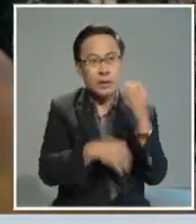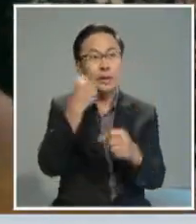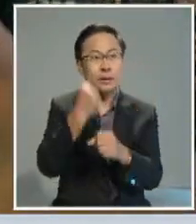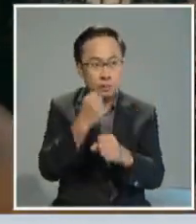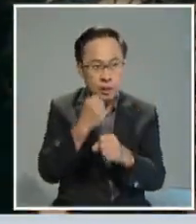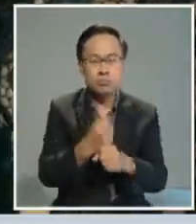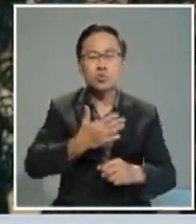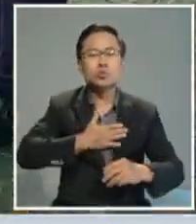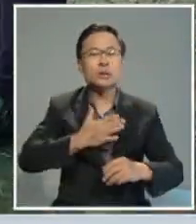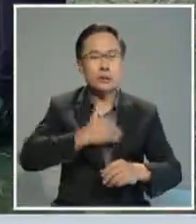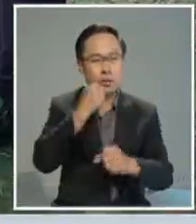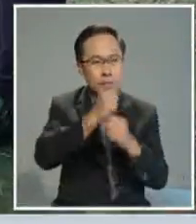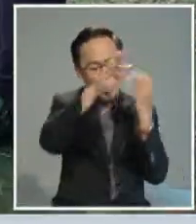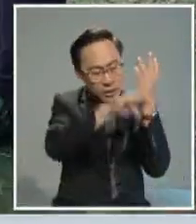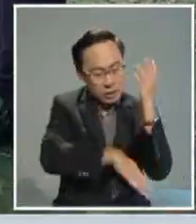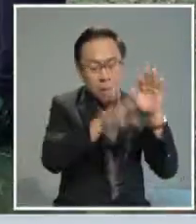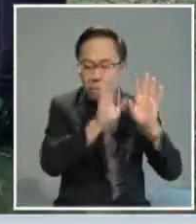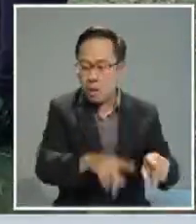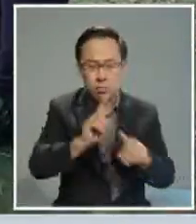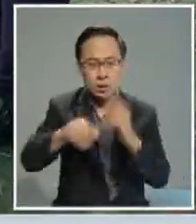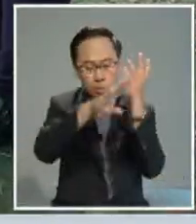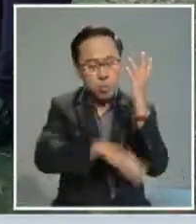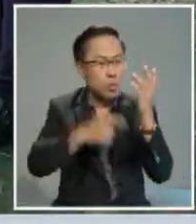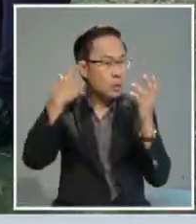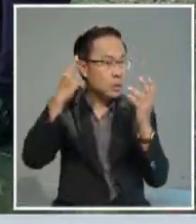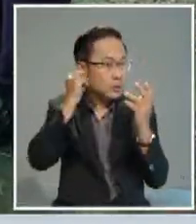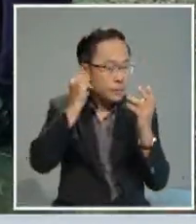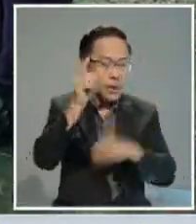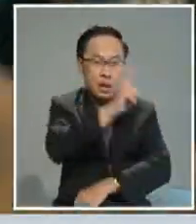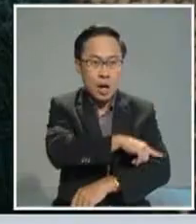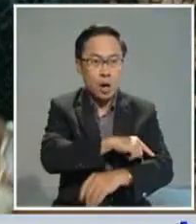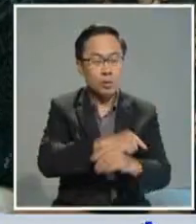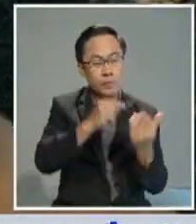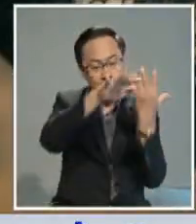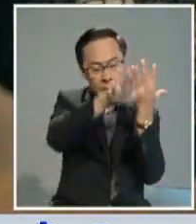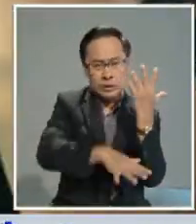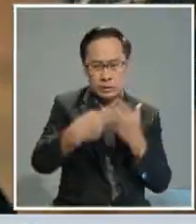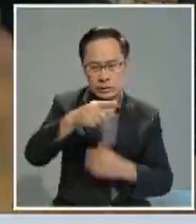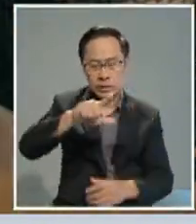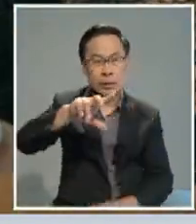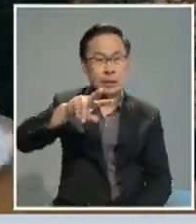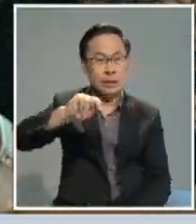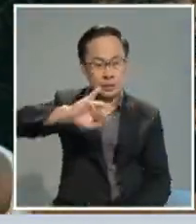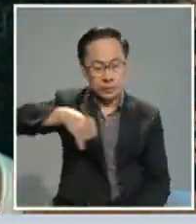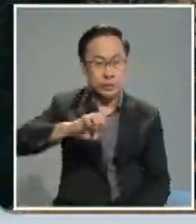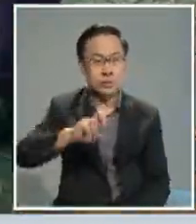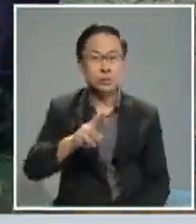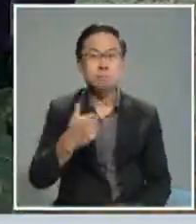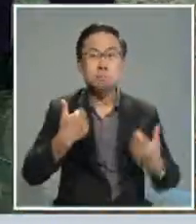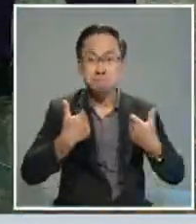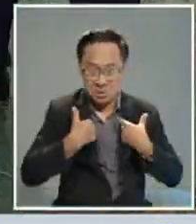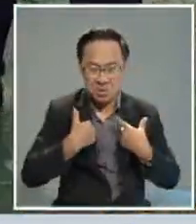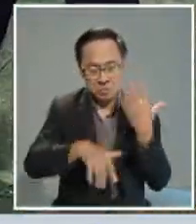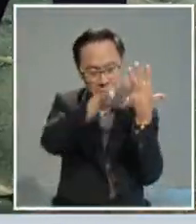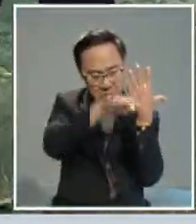ฮังการีนางนวลเป๋า เนี่ยกว่านี้เหรอคะ หูหนูโดยเฉพาะหลินจือนะคะตอนนี้กำลังมีดอกอยู่ในโรงเรือน เหรอ นั้นเดี๋ยวเ